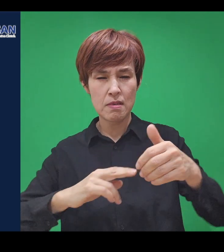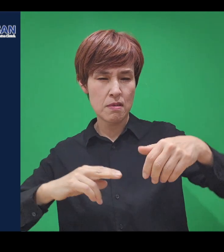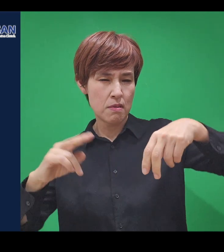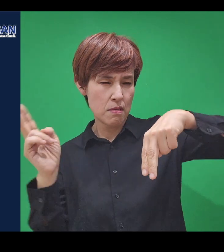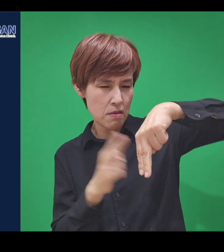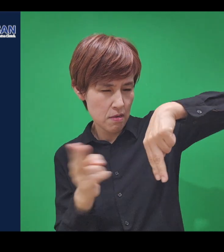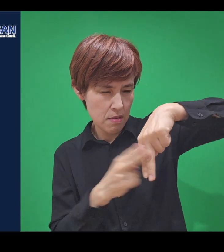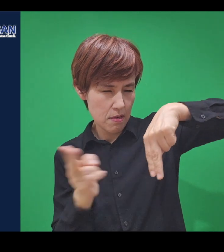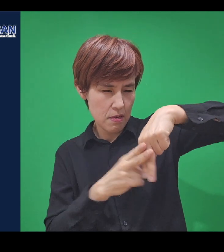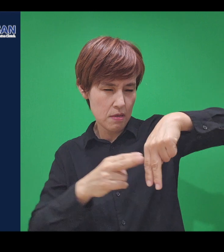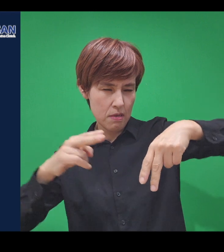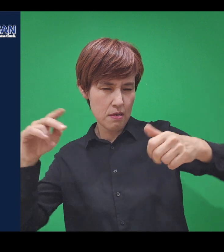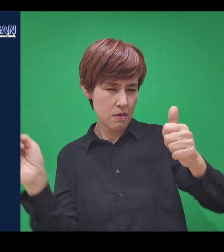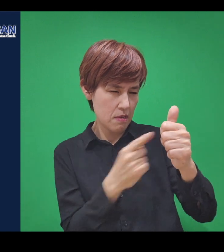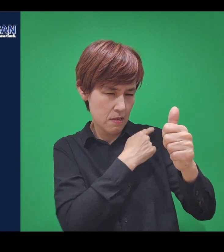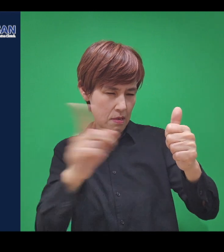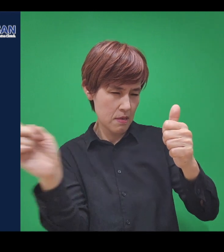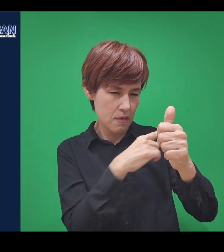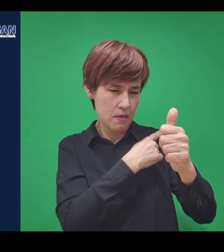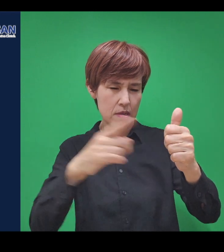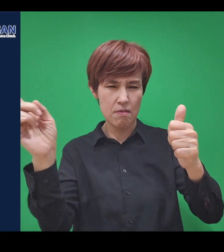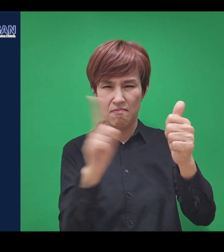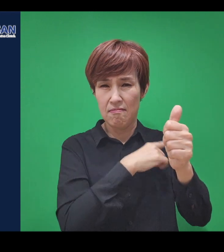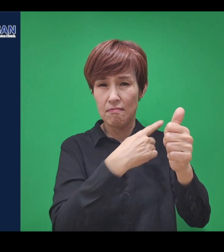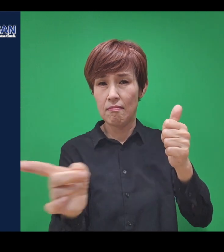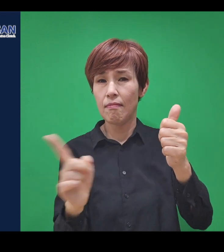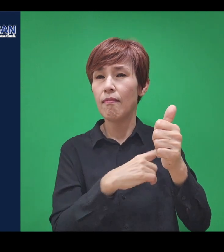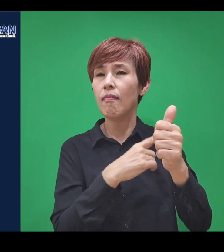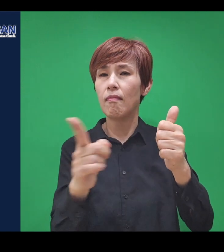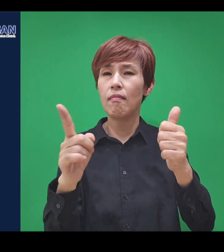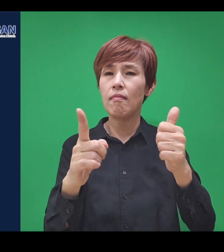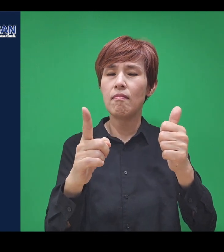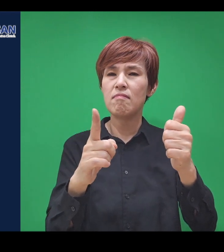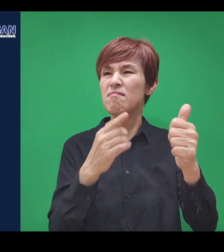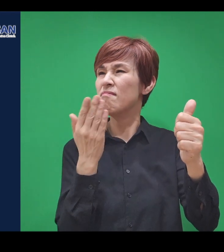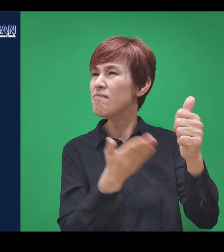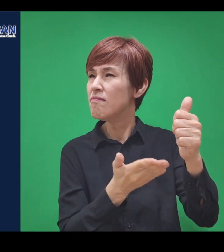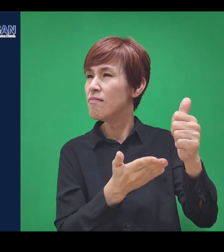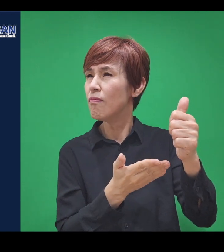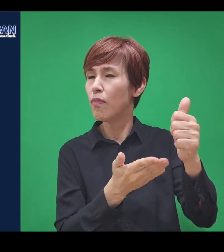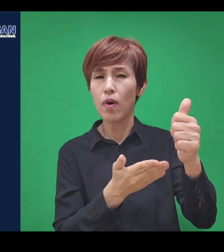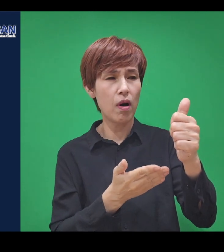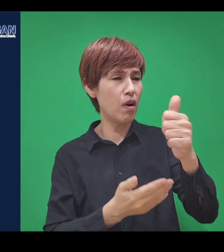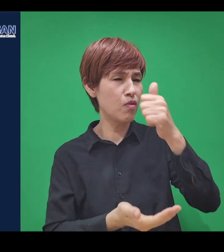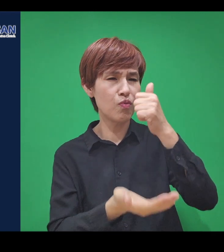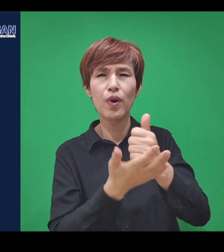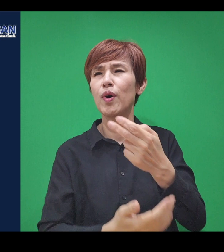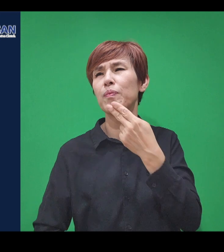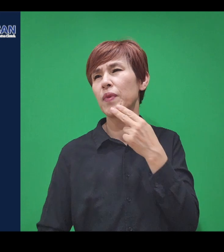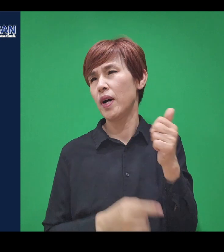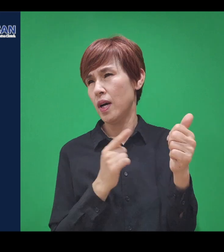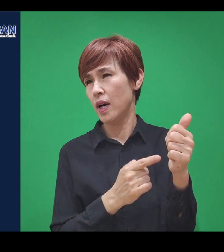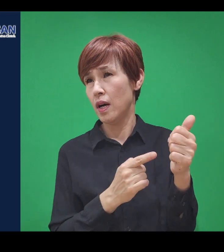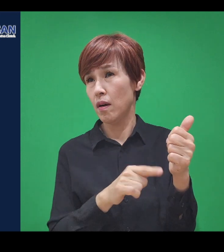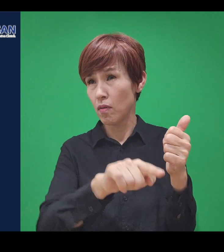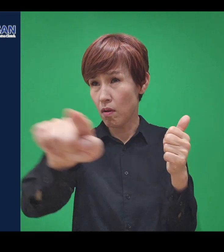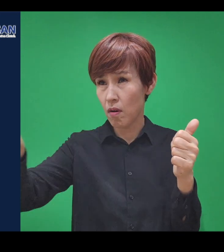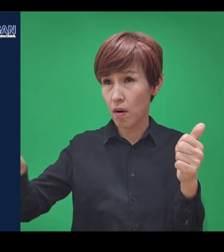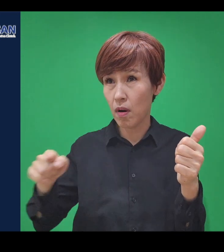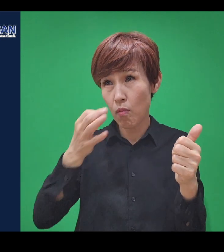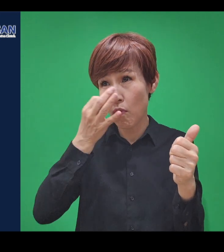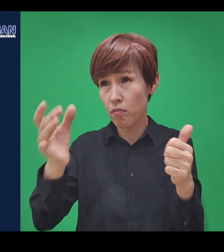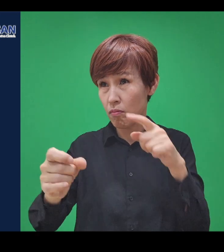피를 철철 흘리는 예수님을 딱 보여주면서 이는 내가 그에게서 아무 죄도 찾지 못한 것을 너희로 알게